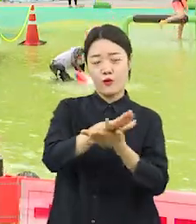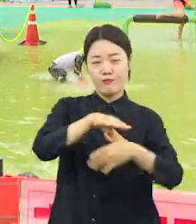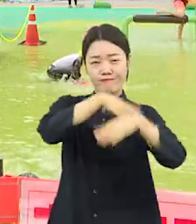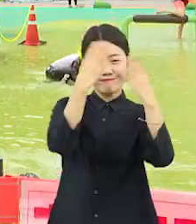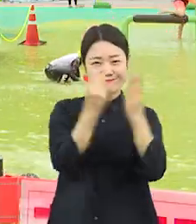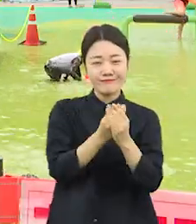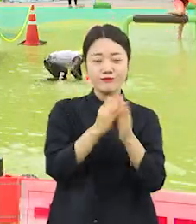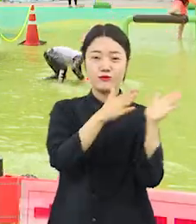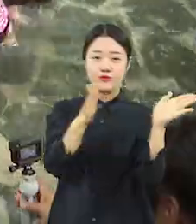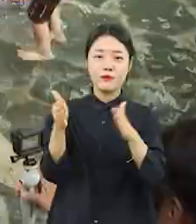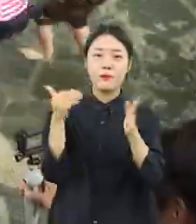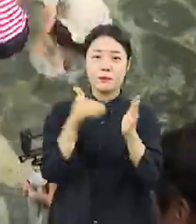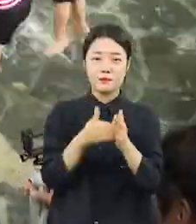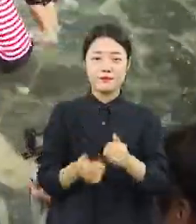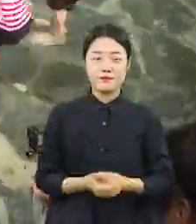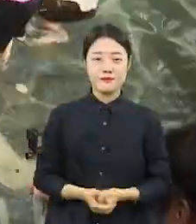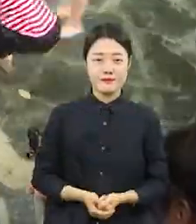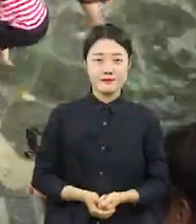완비되어 있습니다.